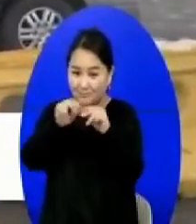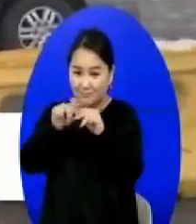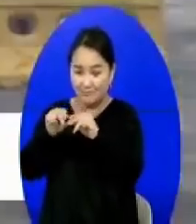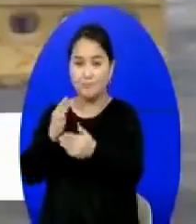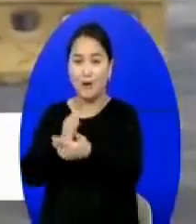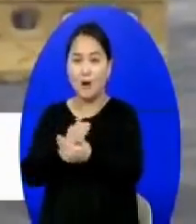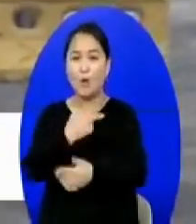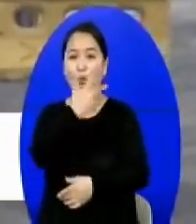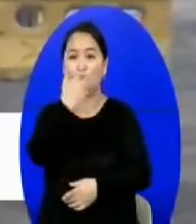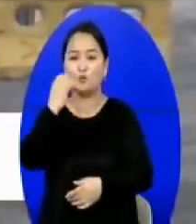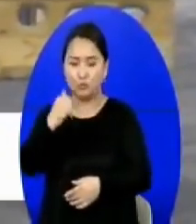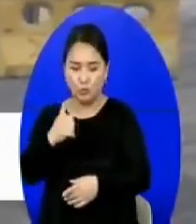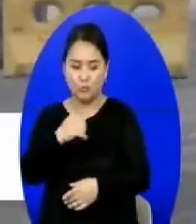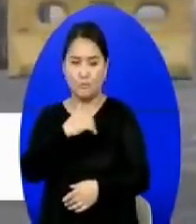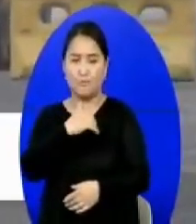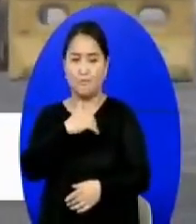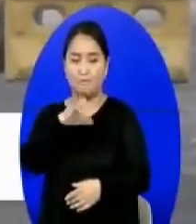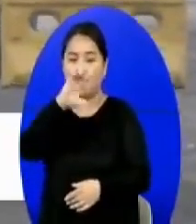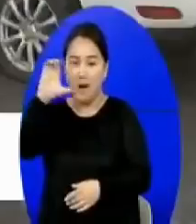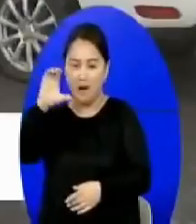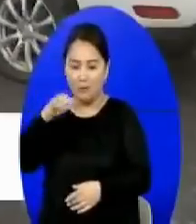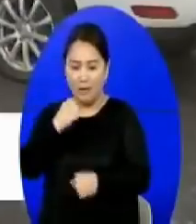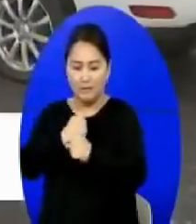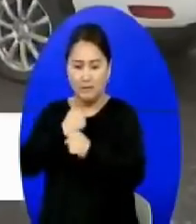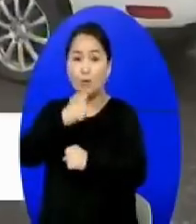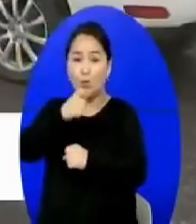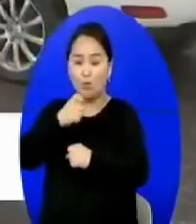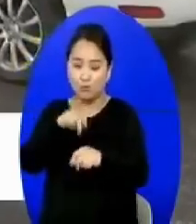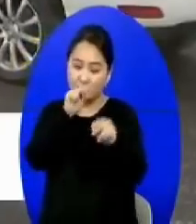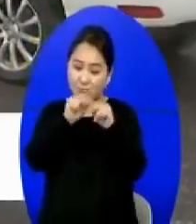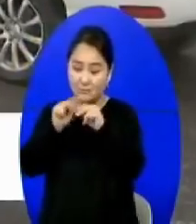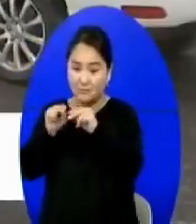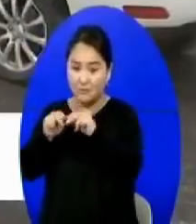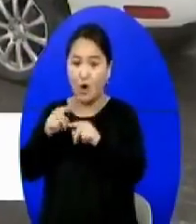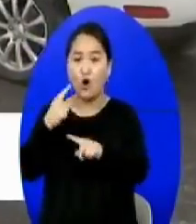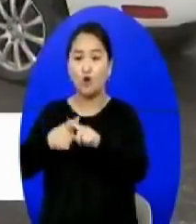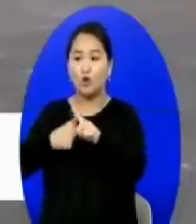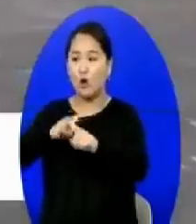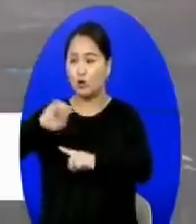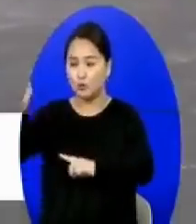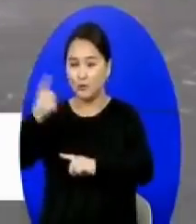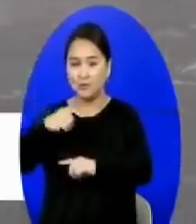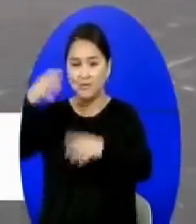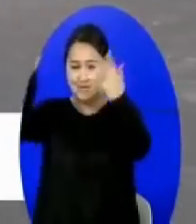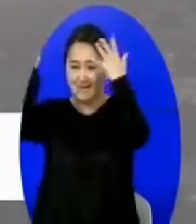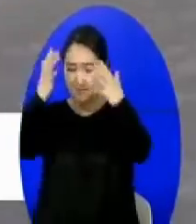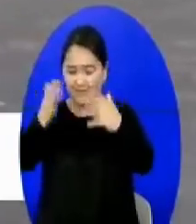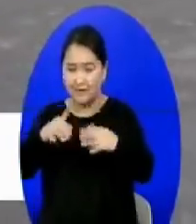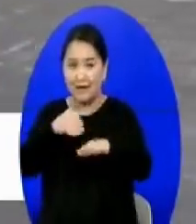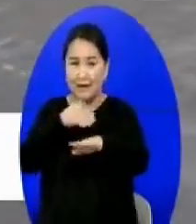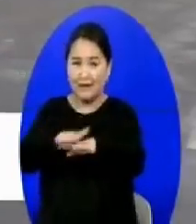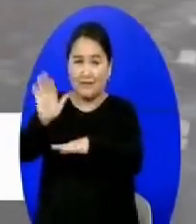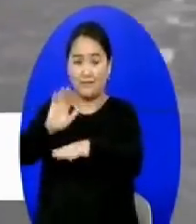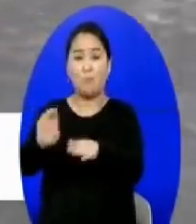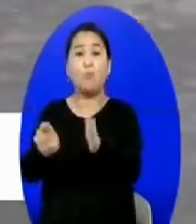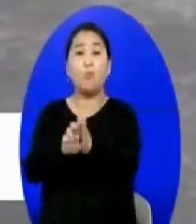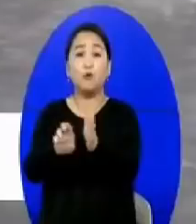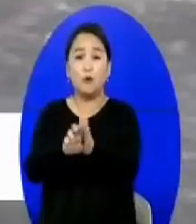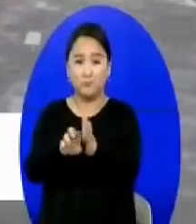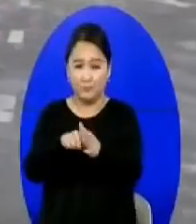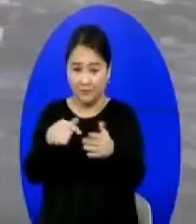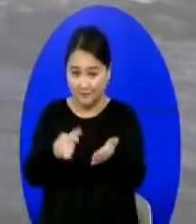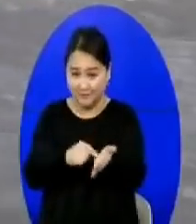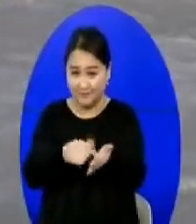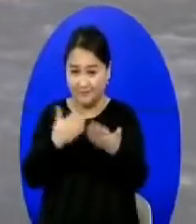гаруй альпагч маргаашнаас ажиллана. Орон нутгийн зам халтаргаагуулгаа ихтэй байгаа учраас хурдаа тааруулж болгоомжтой оролцох хэрэгтэйг